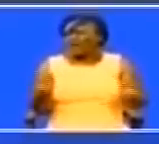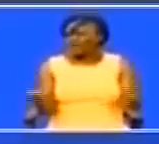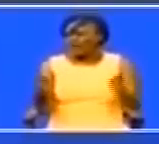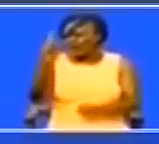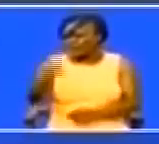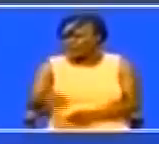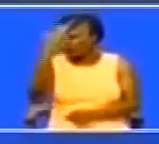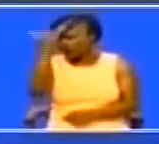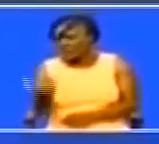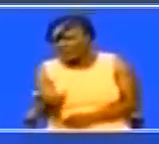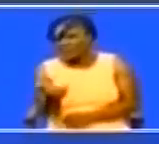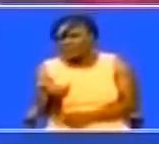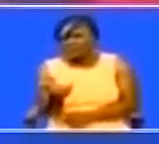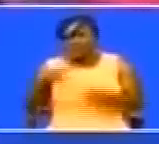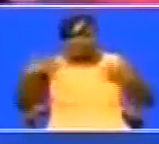mganga.